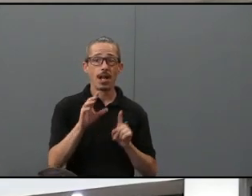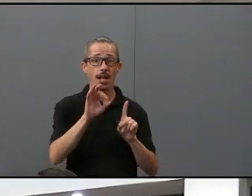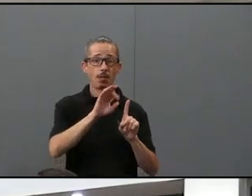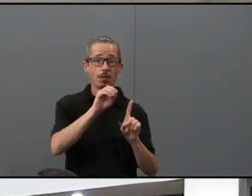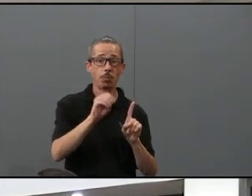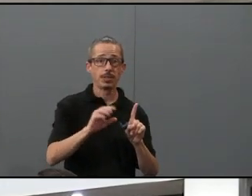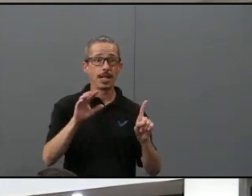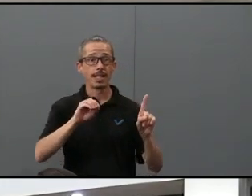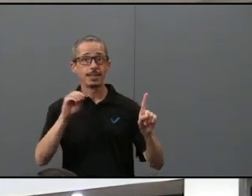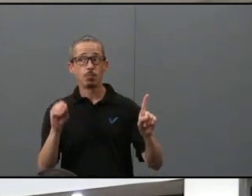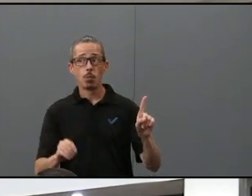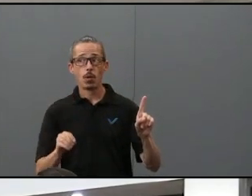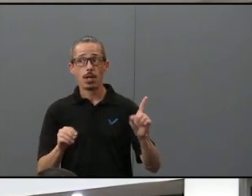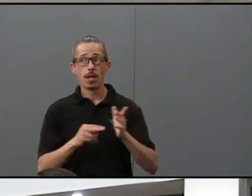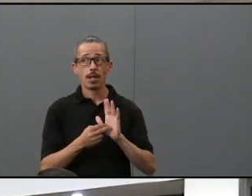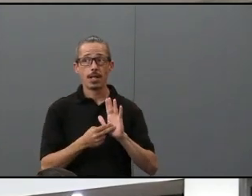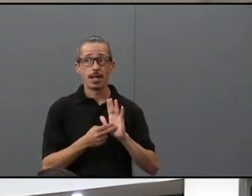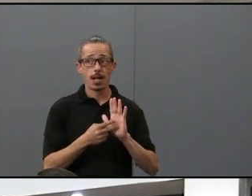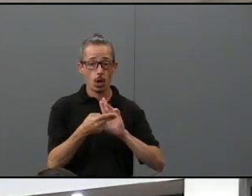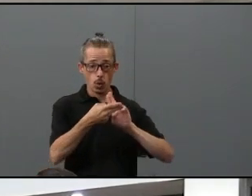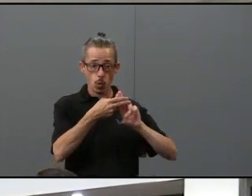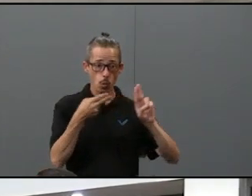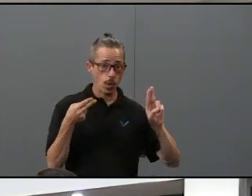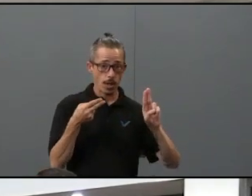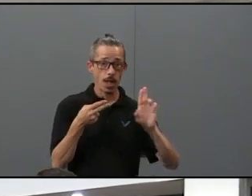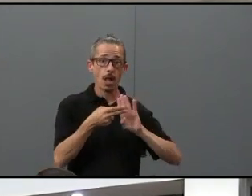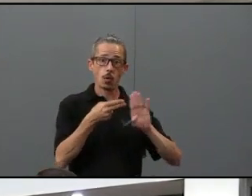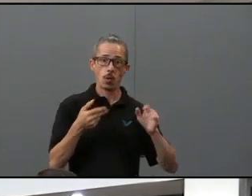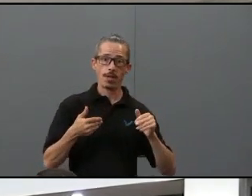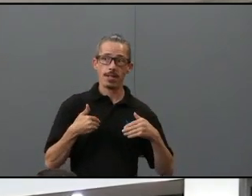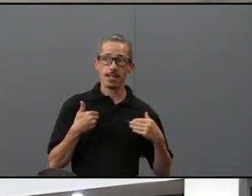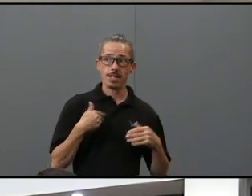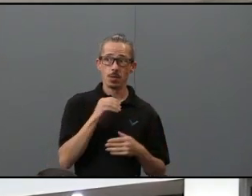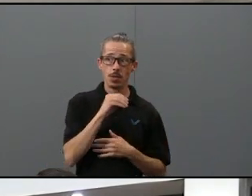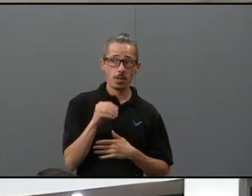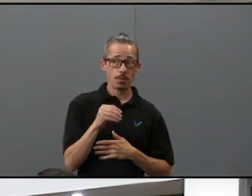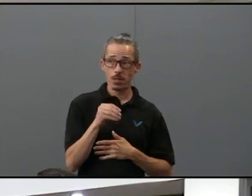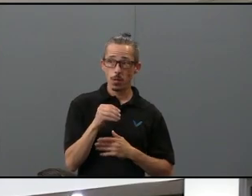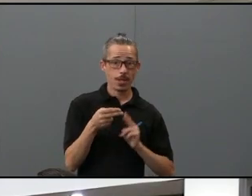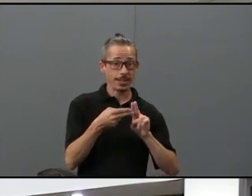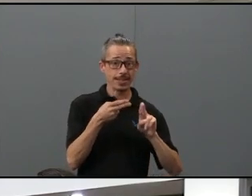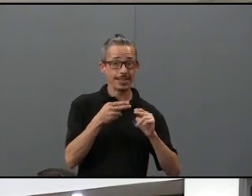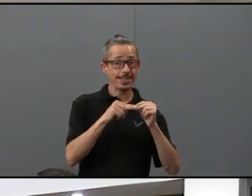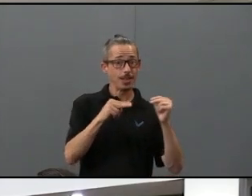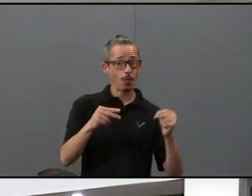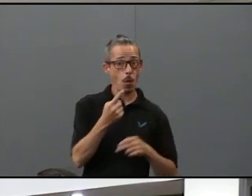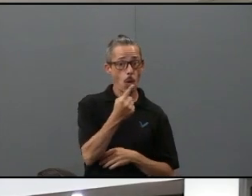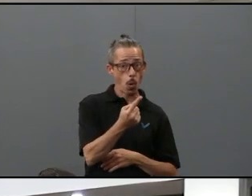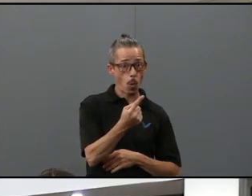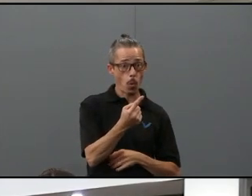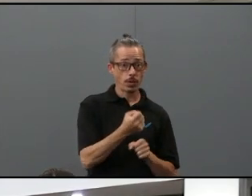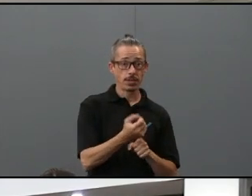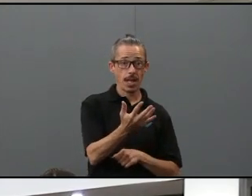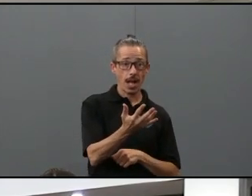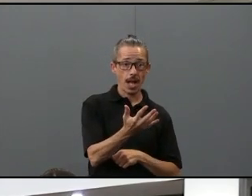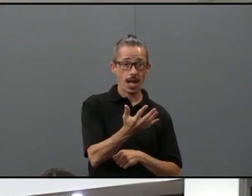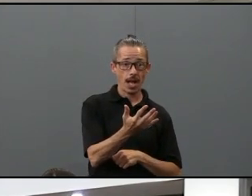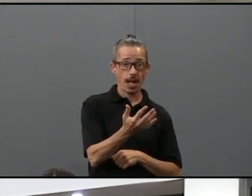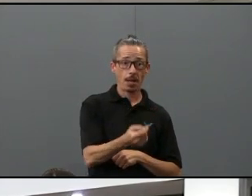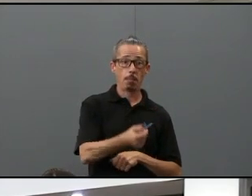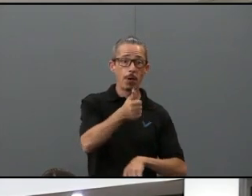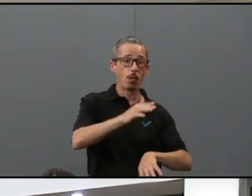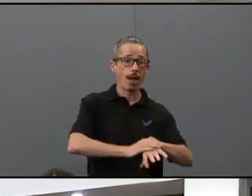veut dire que quand une femme reçoit un diagnostic de cancer de verre si elle n'est pas un stade 1 ben dans 5 ans c'est pilou